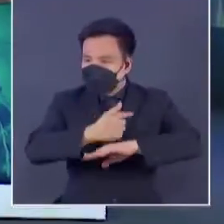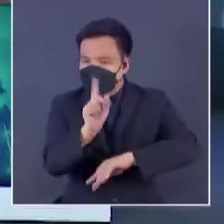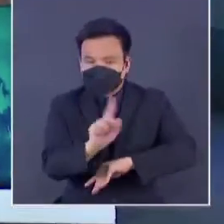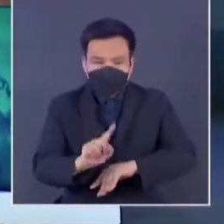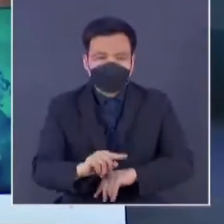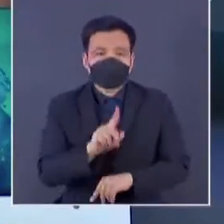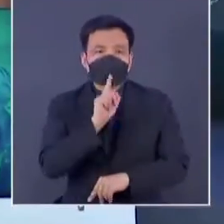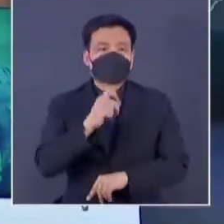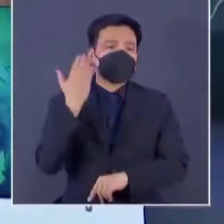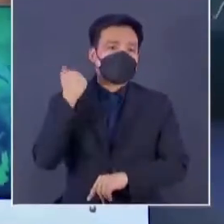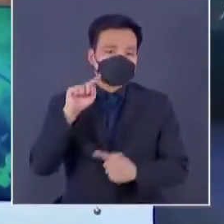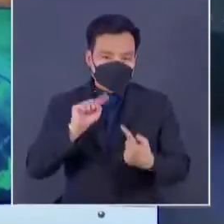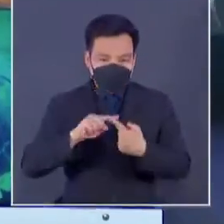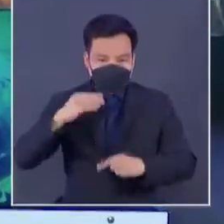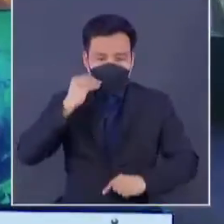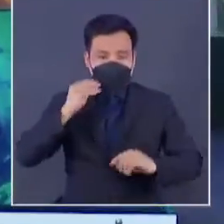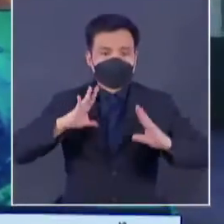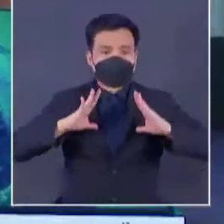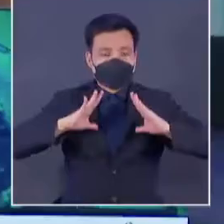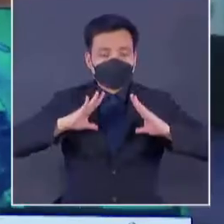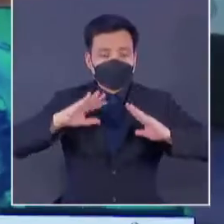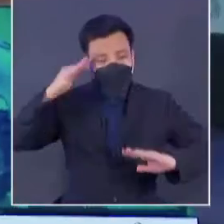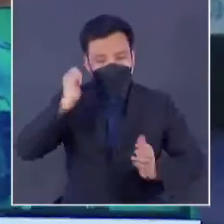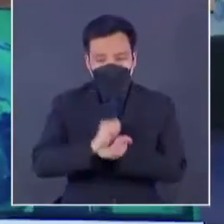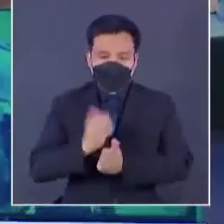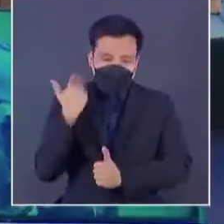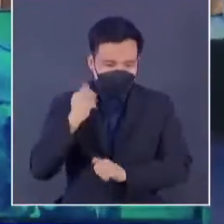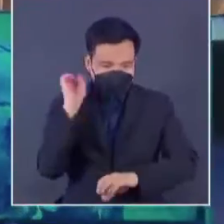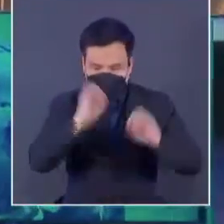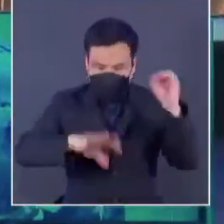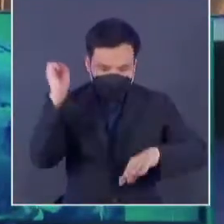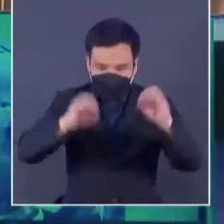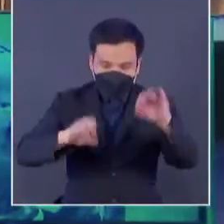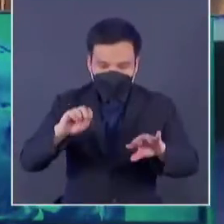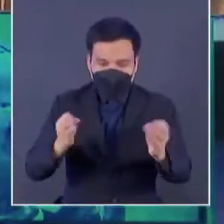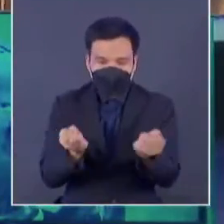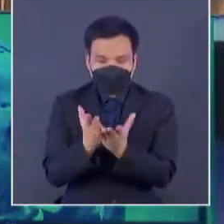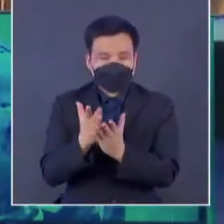ายทรัพย์สินภายในแฟลตตำรวจไม่โดนโทษเหรอ นั่นน่ะสิฮะ เออ โอ้โห ตามกันต่อนะคะ